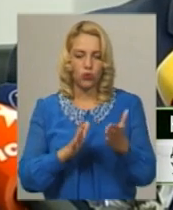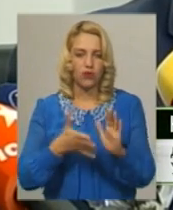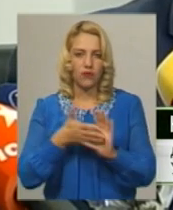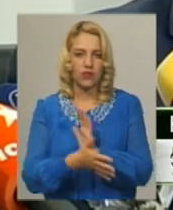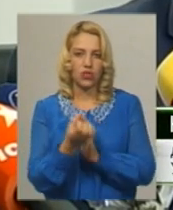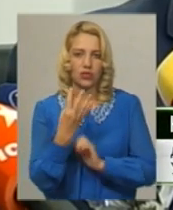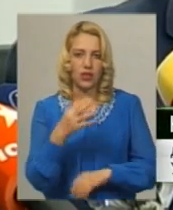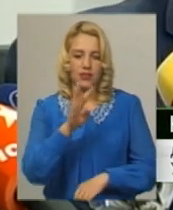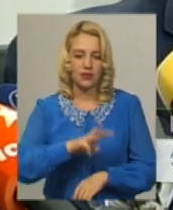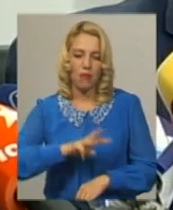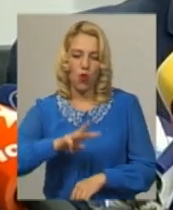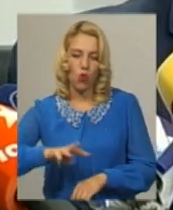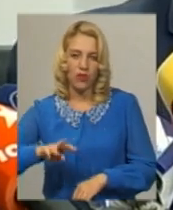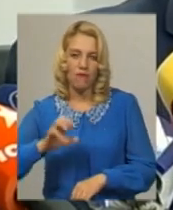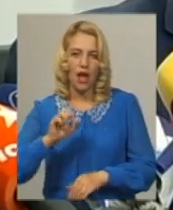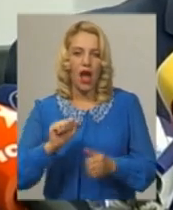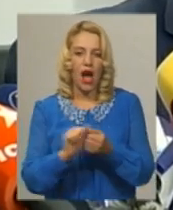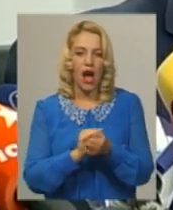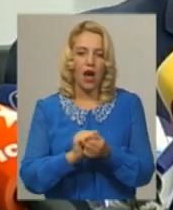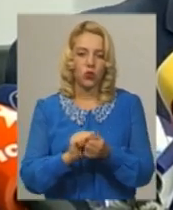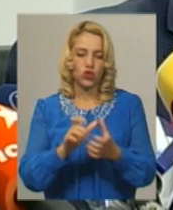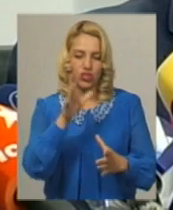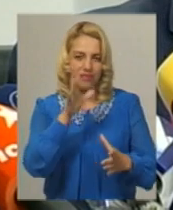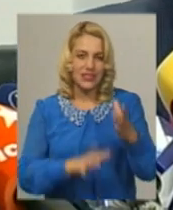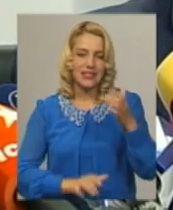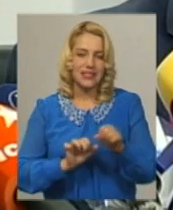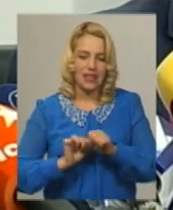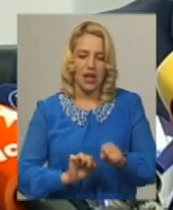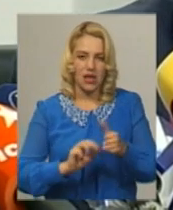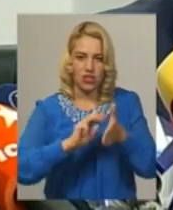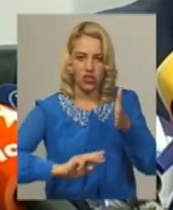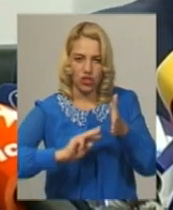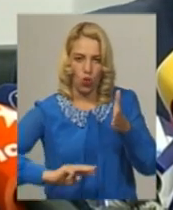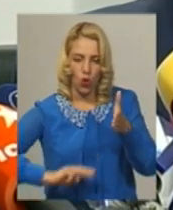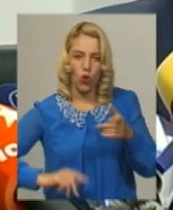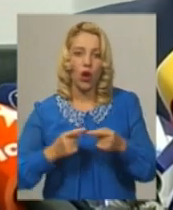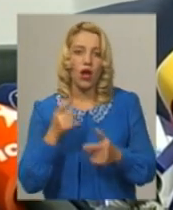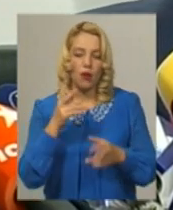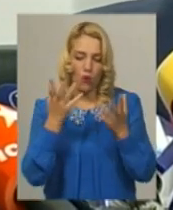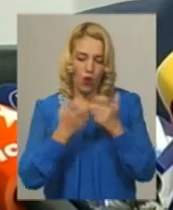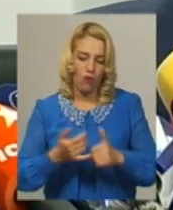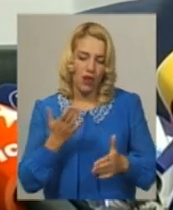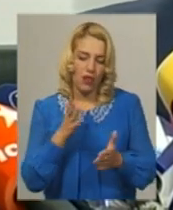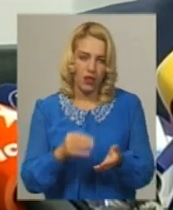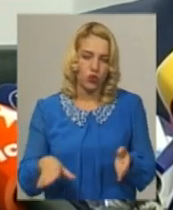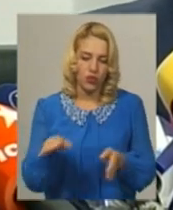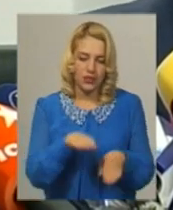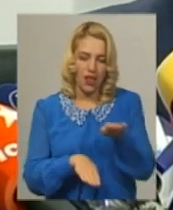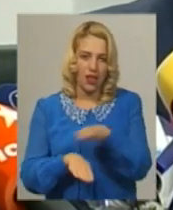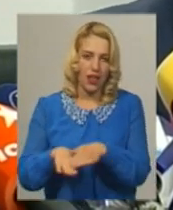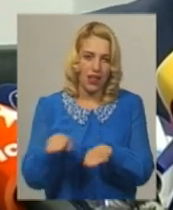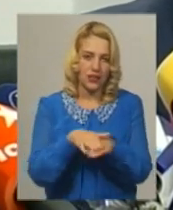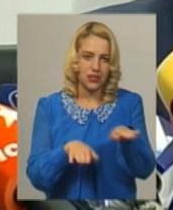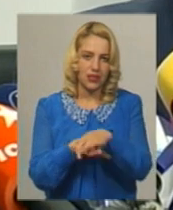14 мільйонів аркушів захищеного паперу. Ми порахували, якщо скласти всі бюлетені, які